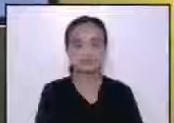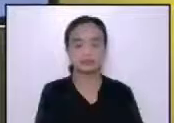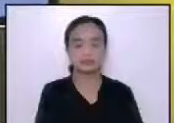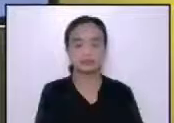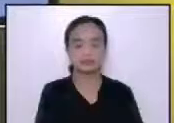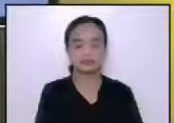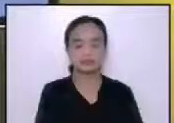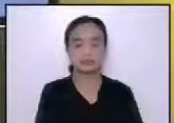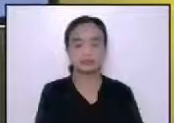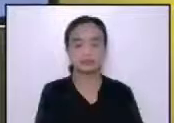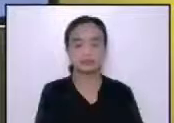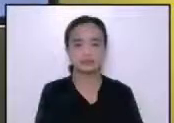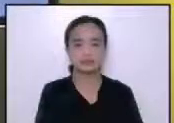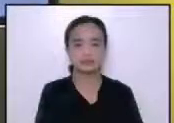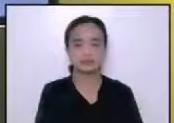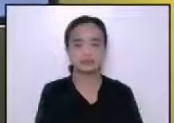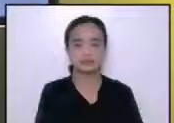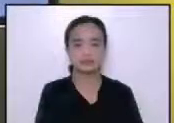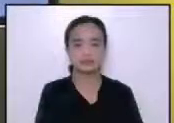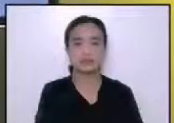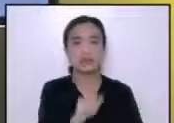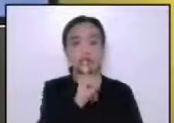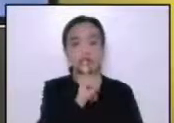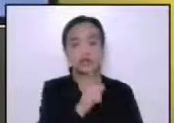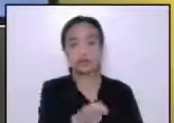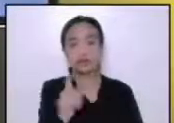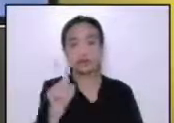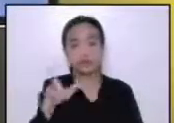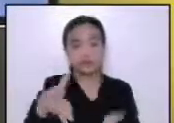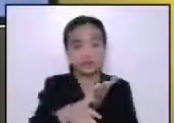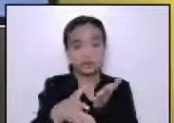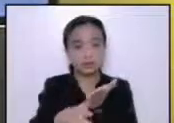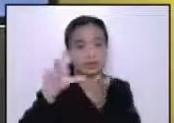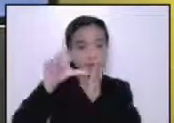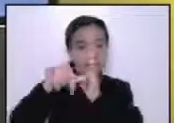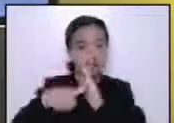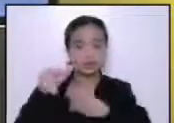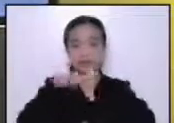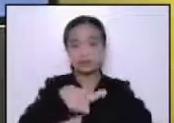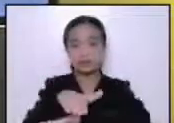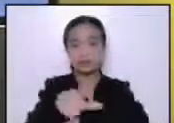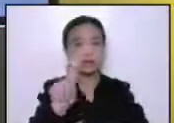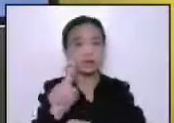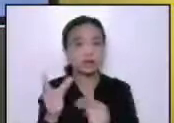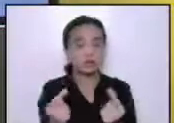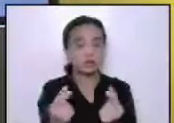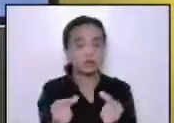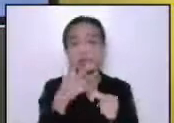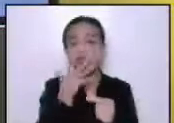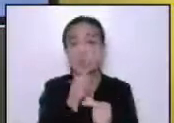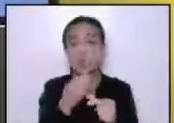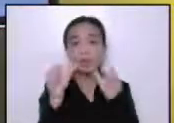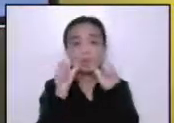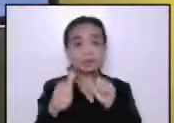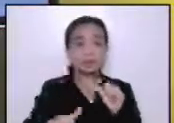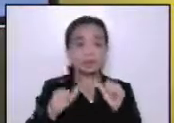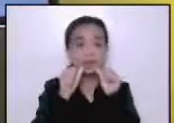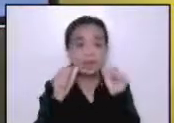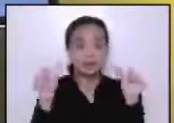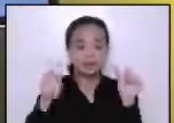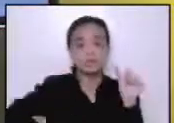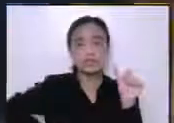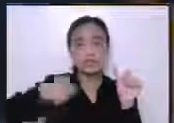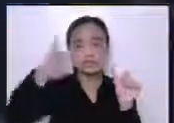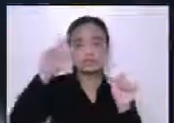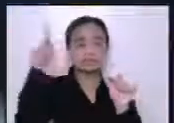Formal na ang ipoproklama naman ng COMELEC mamayang hapon ang mga nanalong party list group sa Hatulambayan 2022.